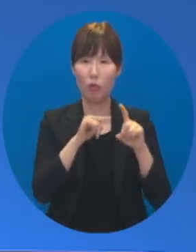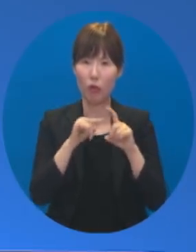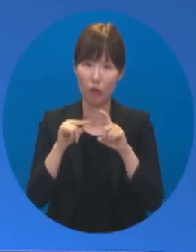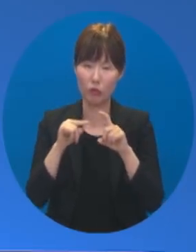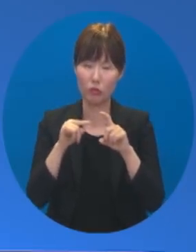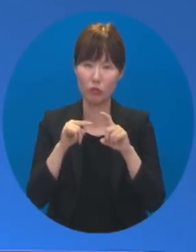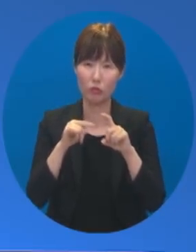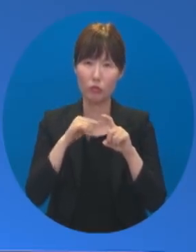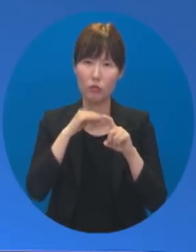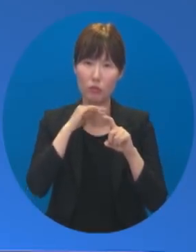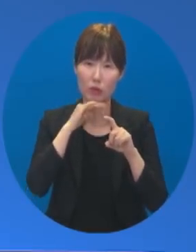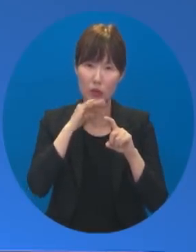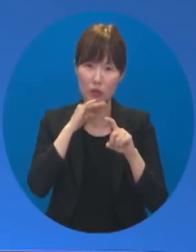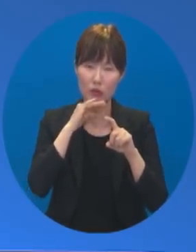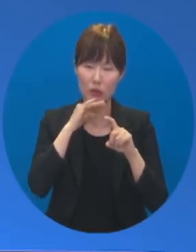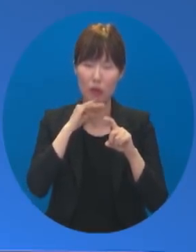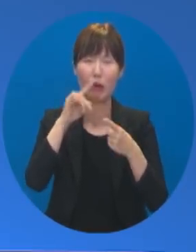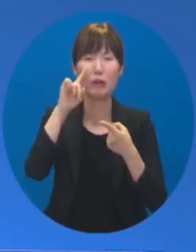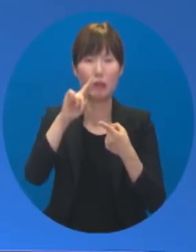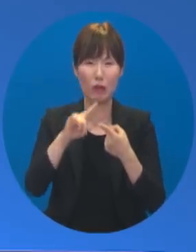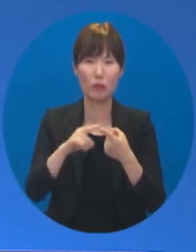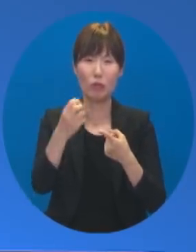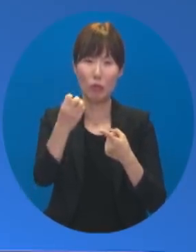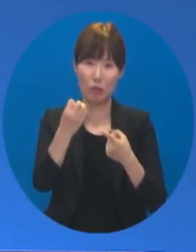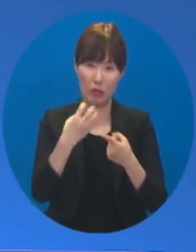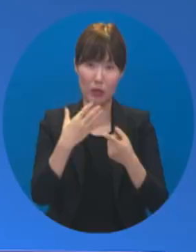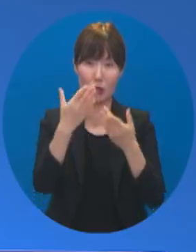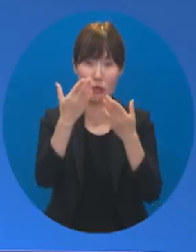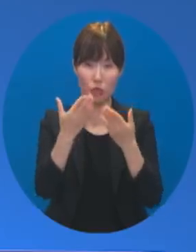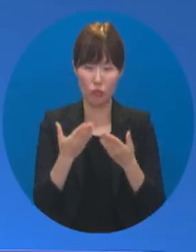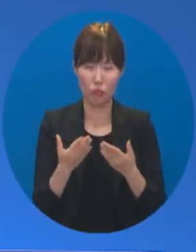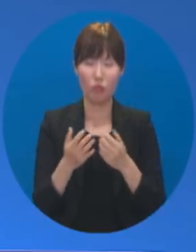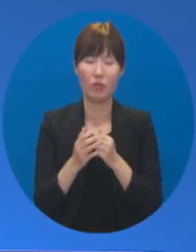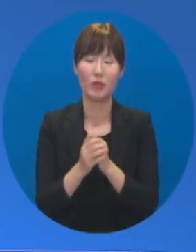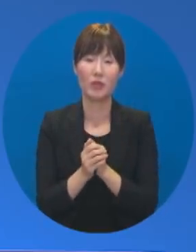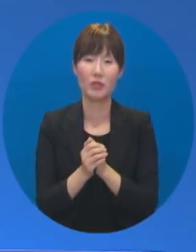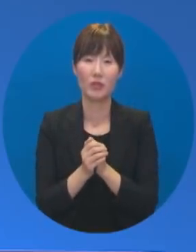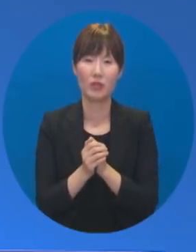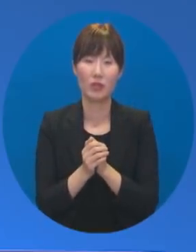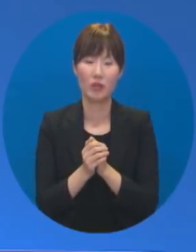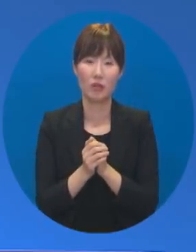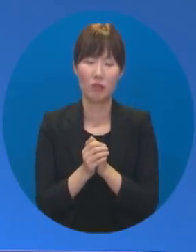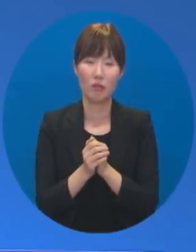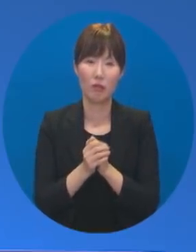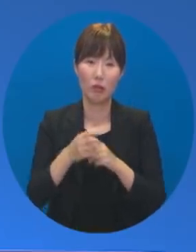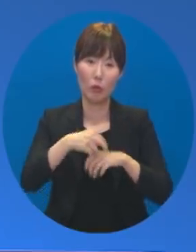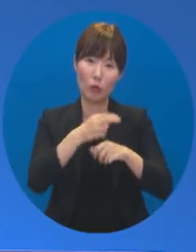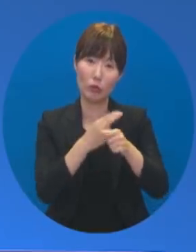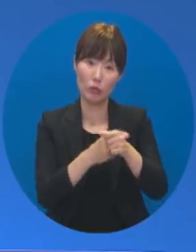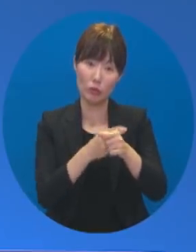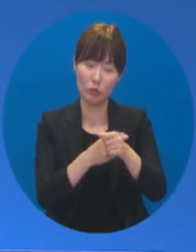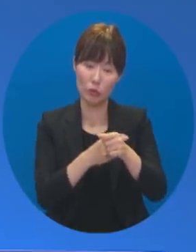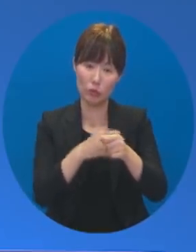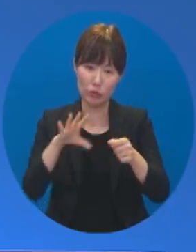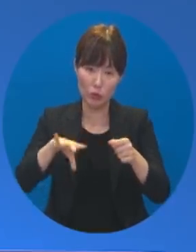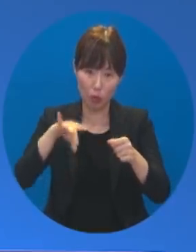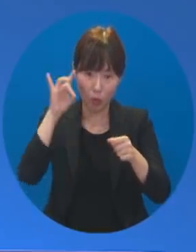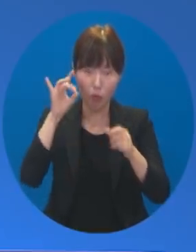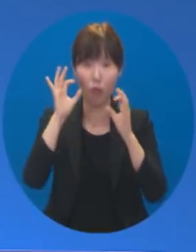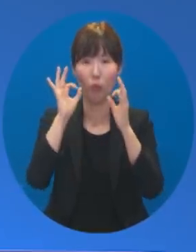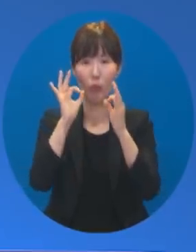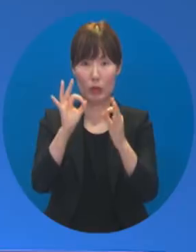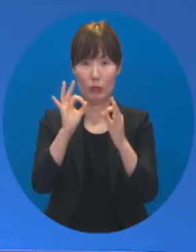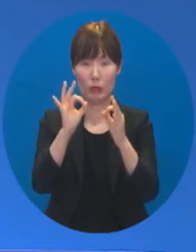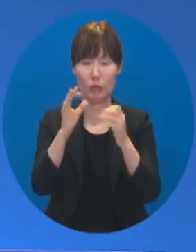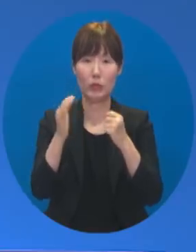이야기해줬고 또 본인도 이런 병에 걸린 아이를 처음 봤기 때문에